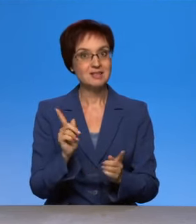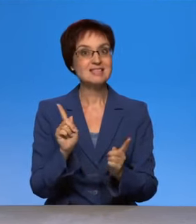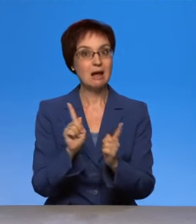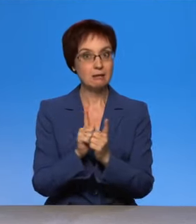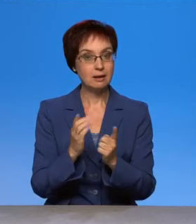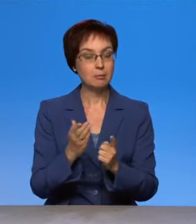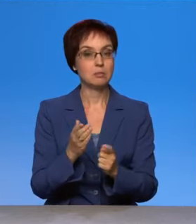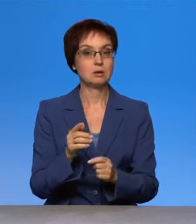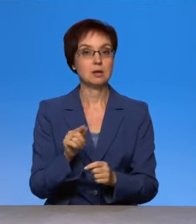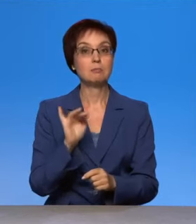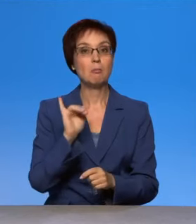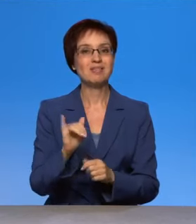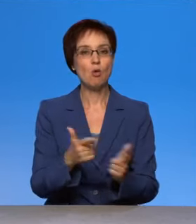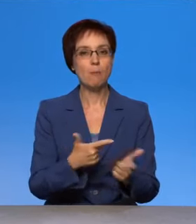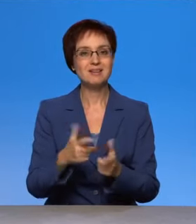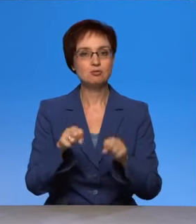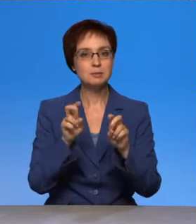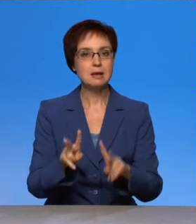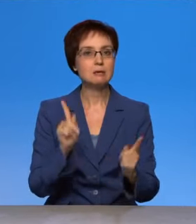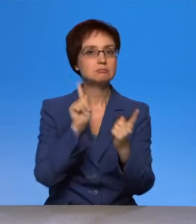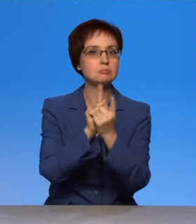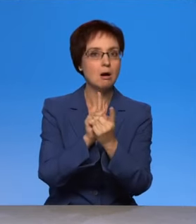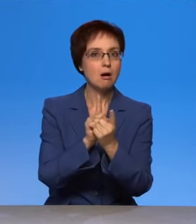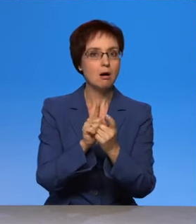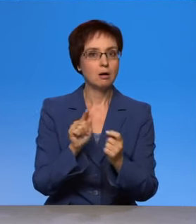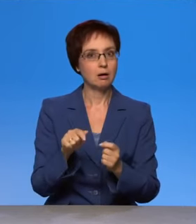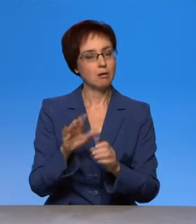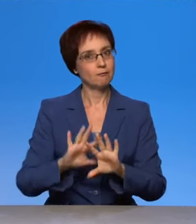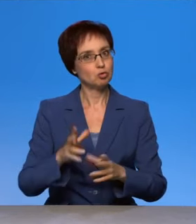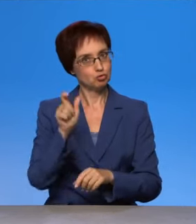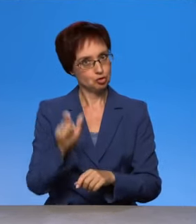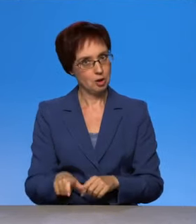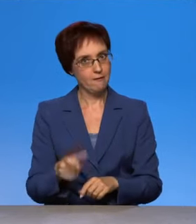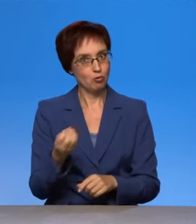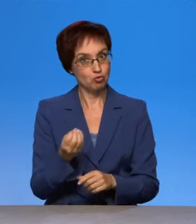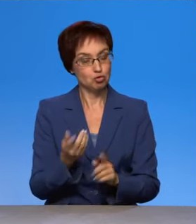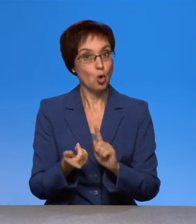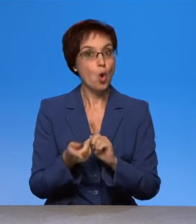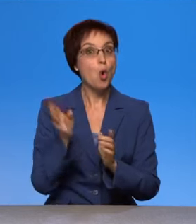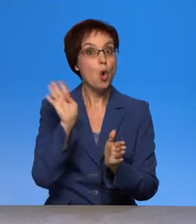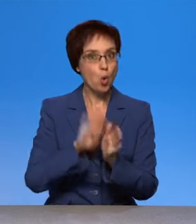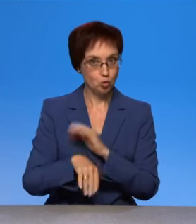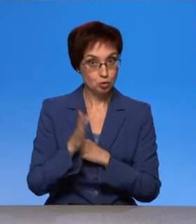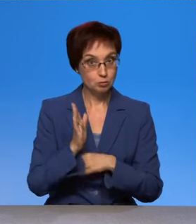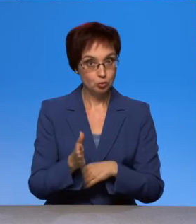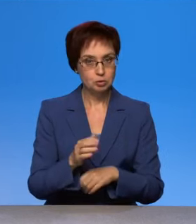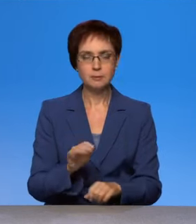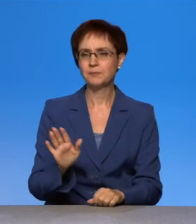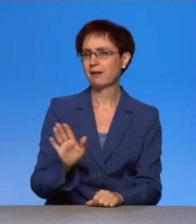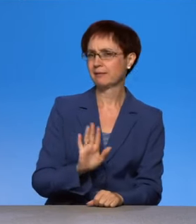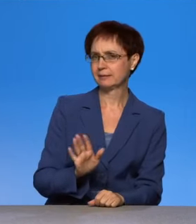заболеет. Нет. Это метафора поэта, что словом можно убить, словом